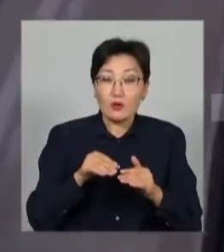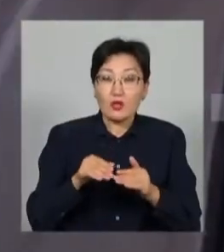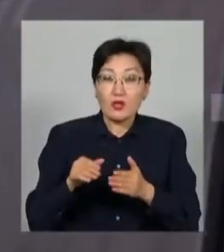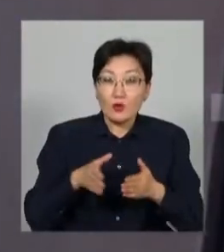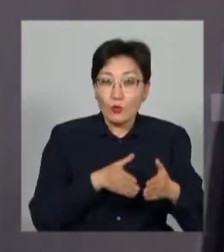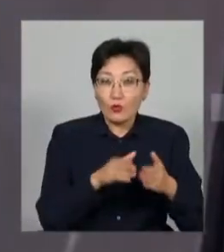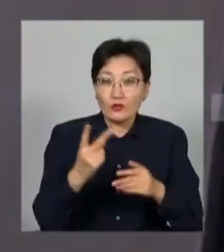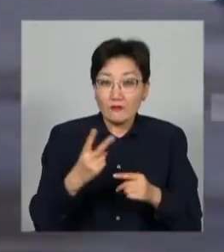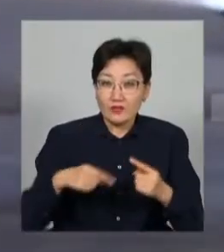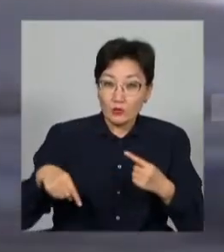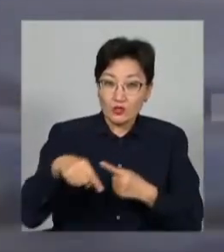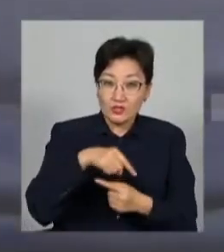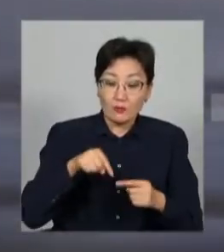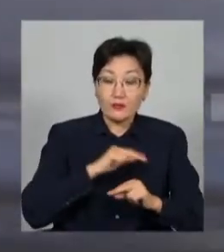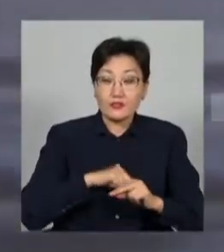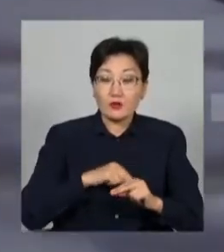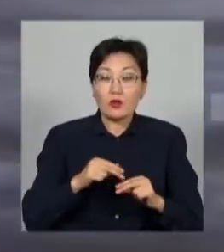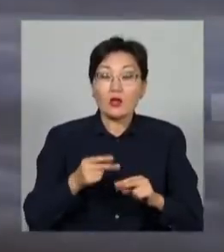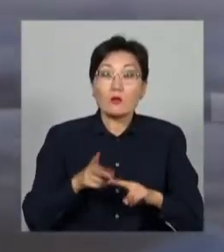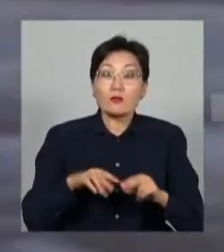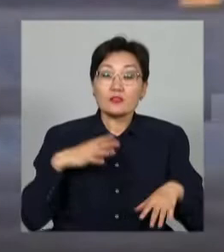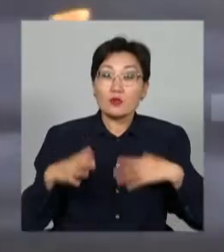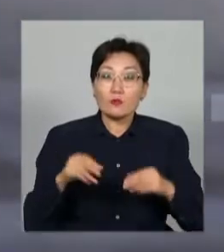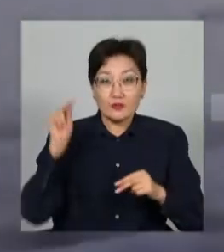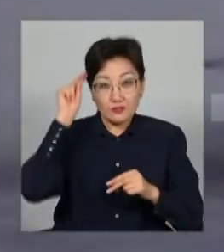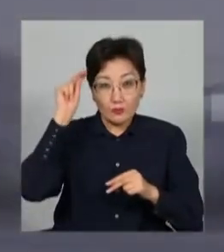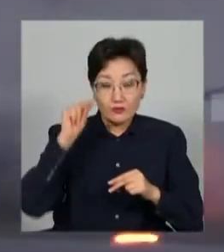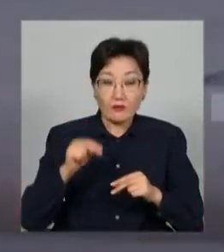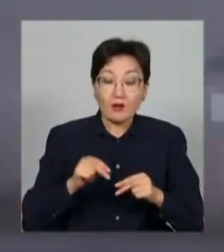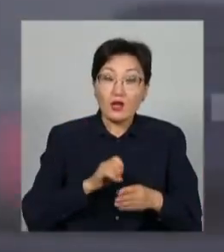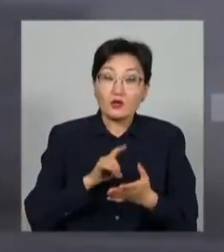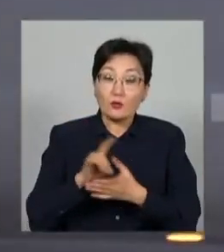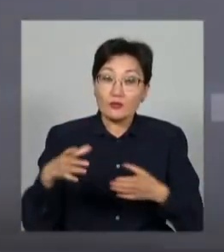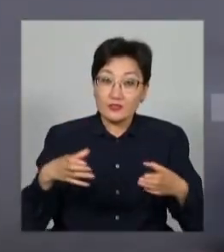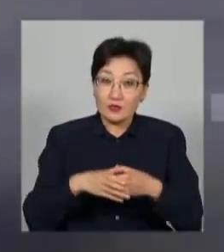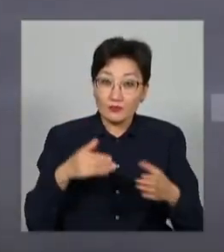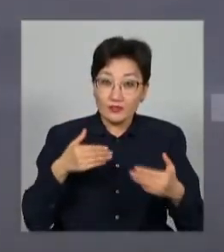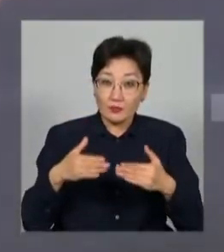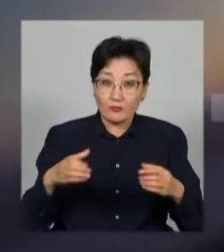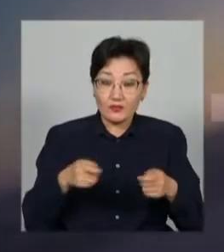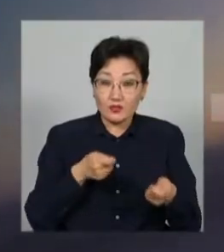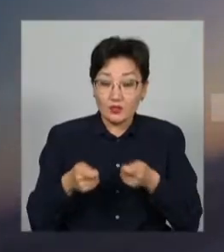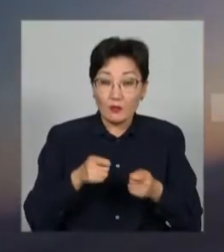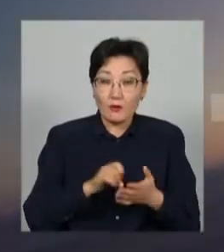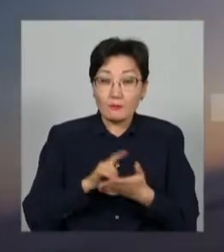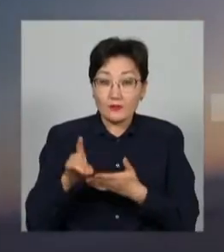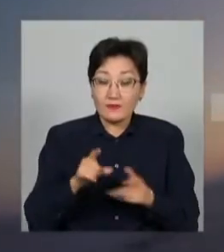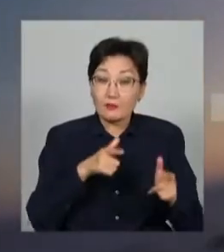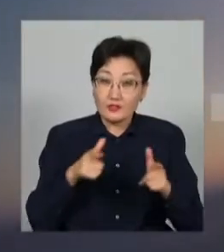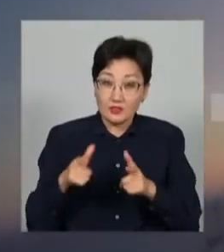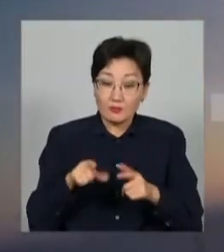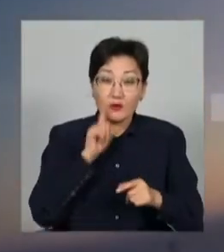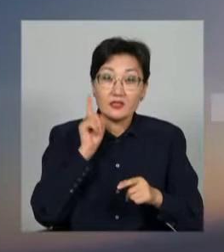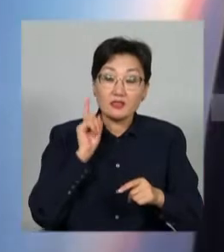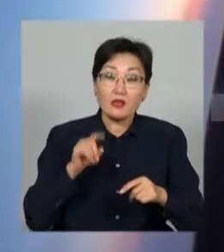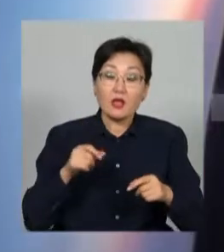круг. Вместе с тем отработана единая методика обучения летного состава, взаимодействие экипажей в полете и подготовка